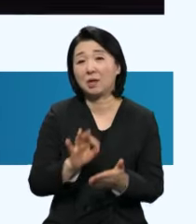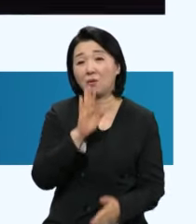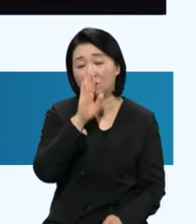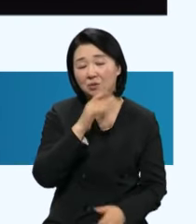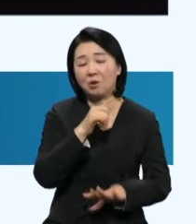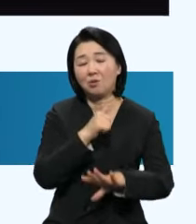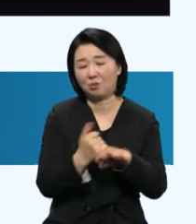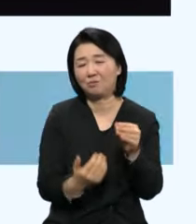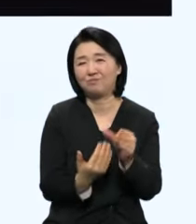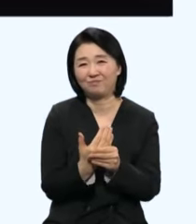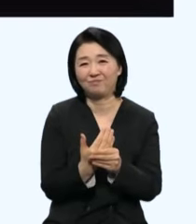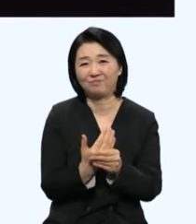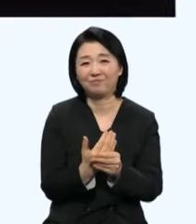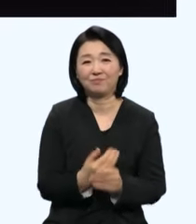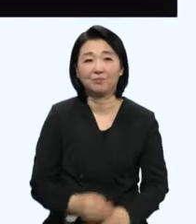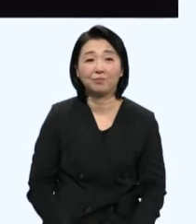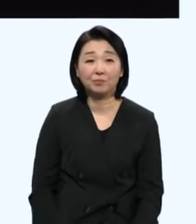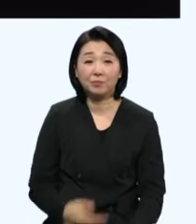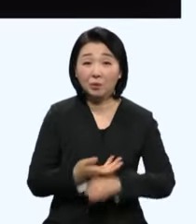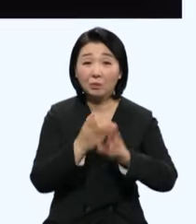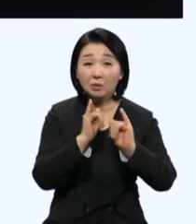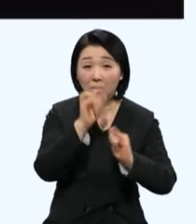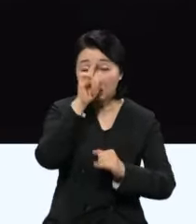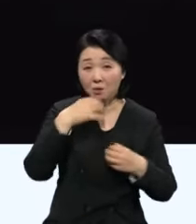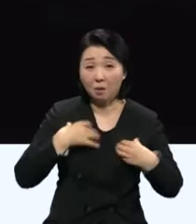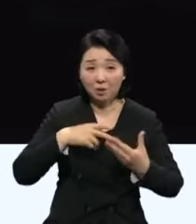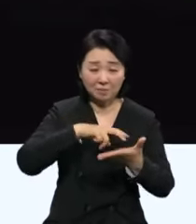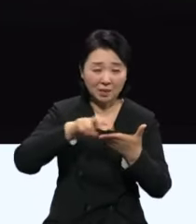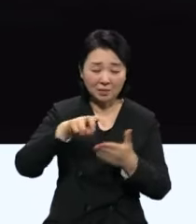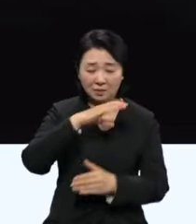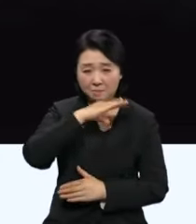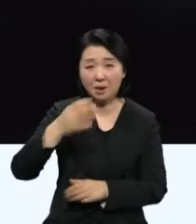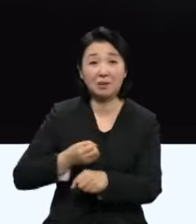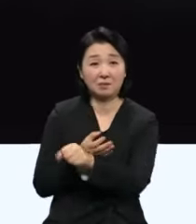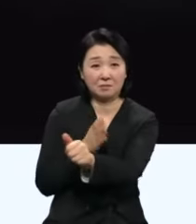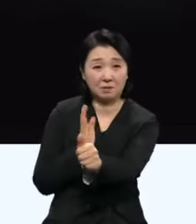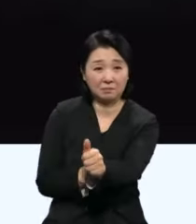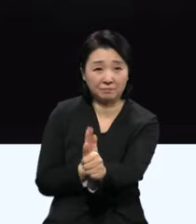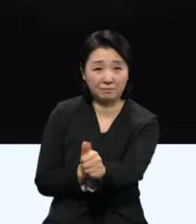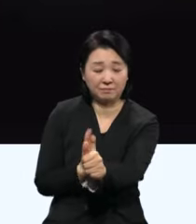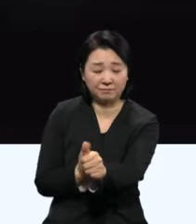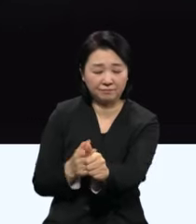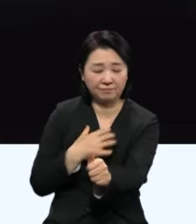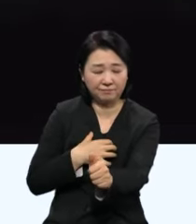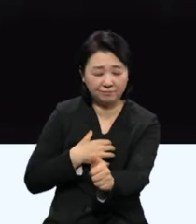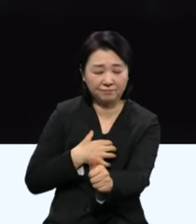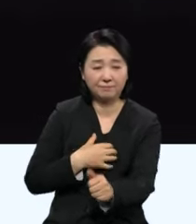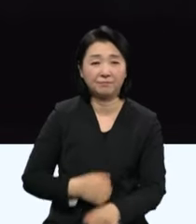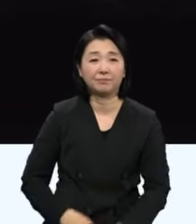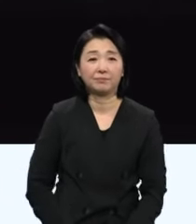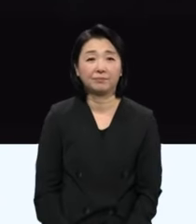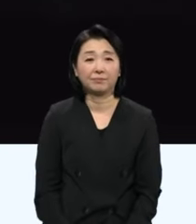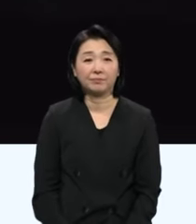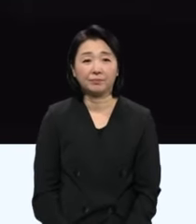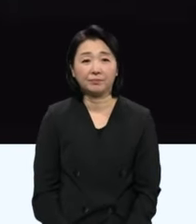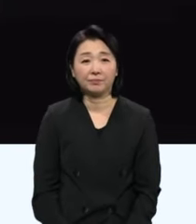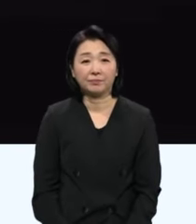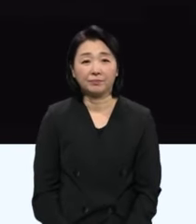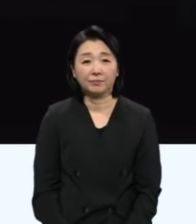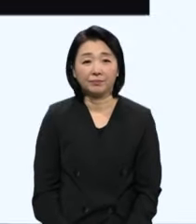생긴 해프닝입니다. 외국인들은 정부가 메시지를 제대로 전달해달라며 우려 섞인 지적을 보내고 있습니다.